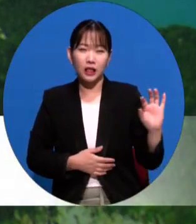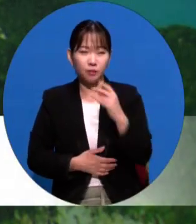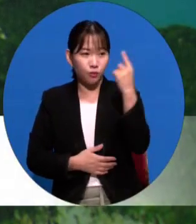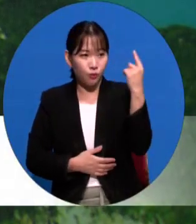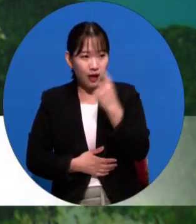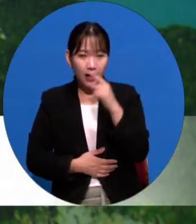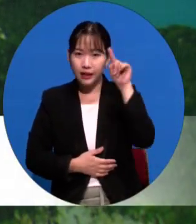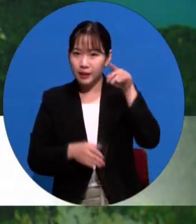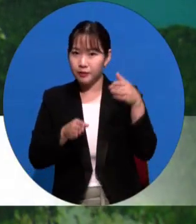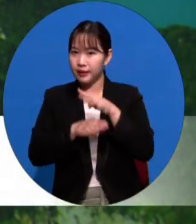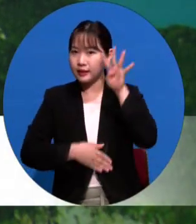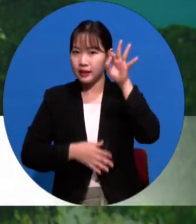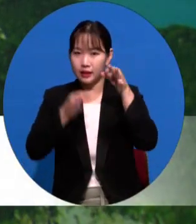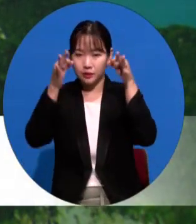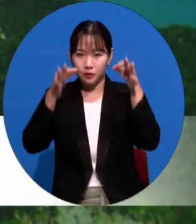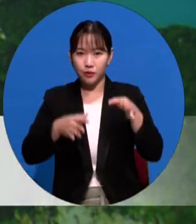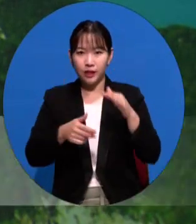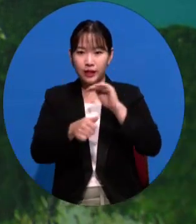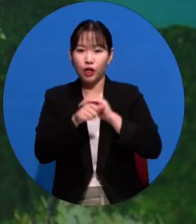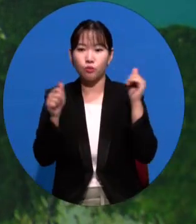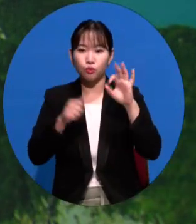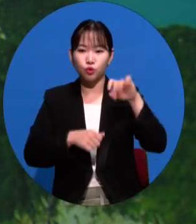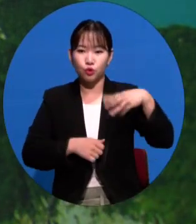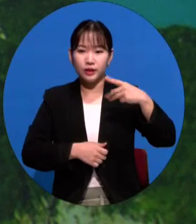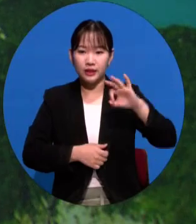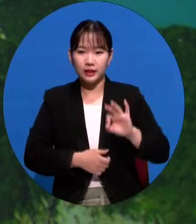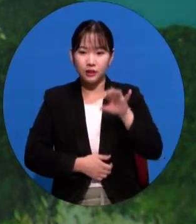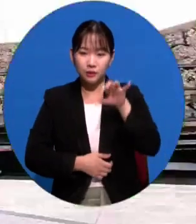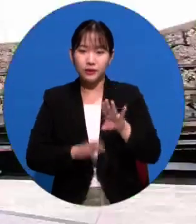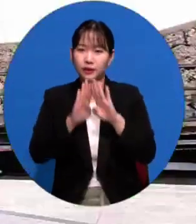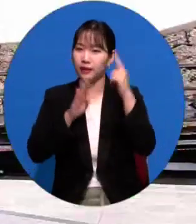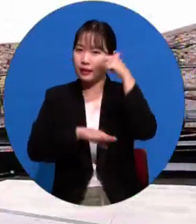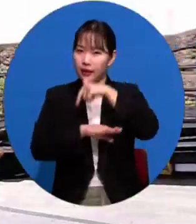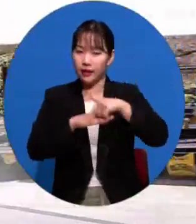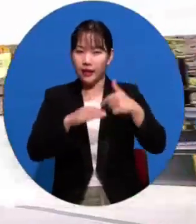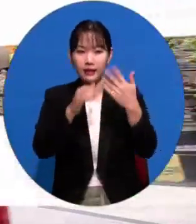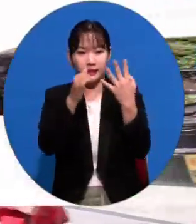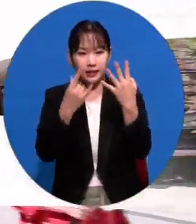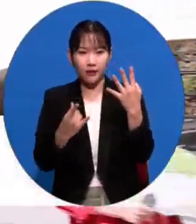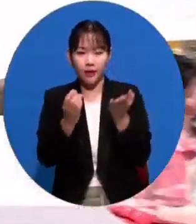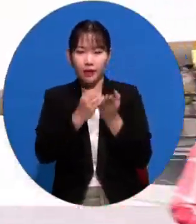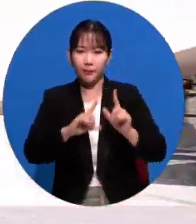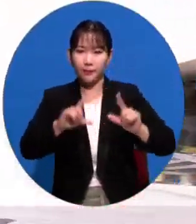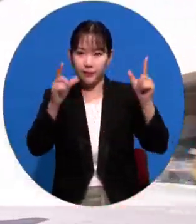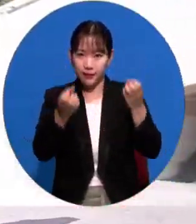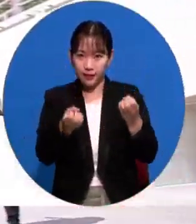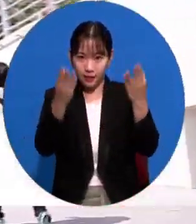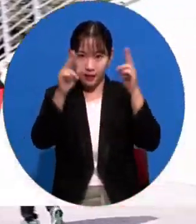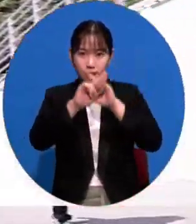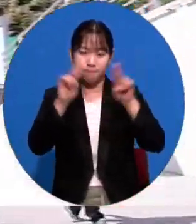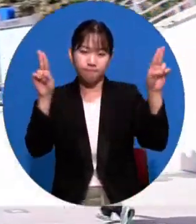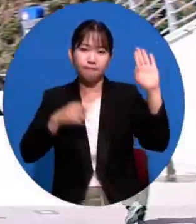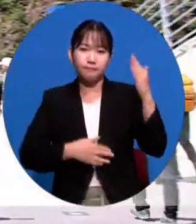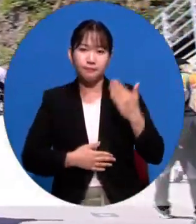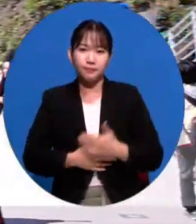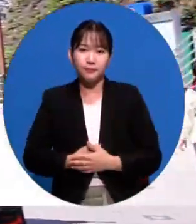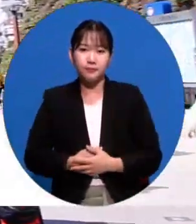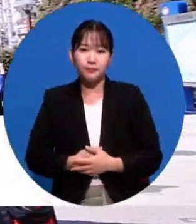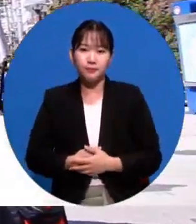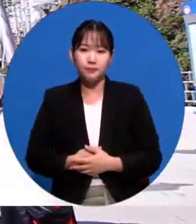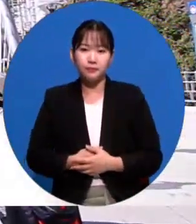태풍이 불쌍하면서 내일부터 나흘 동안 경북 울릉군에서 열릴 예정이었던 제4회 섬의 날 행사가 모두